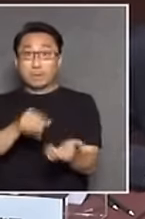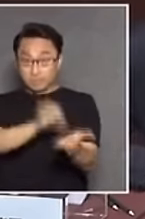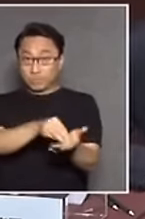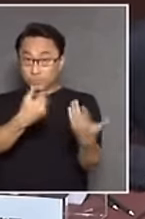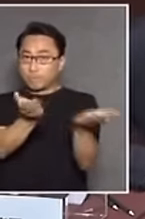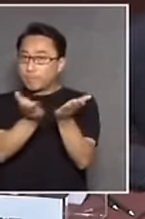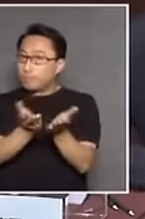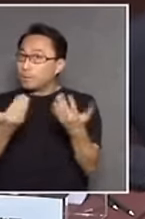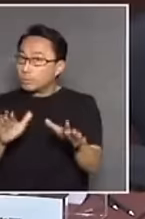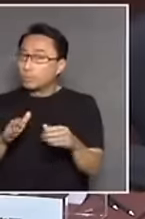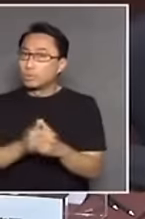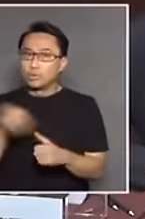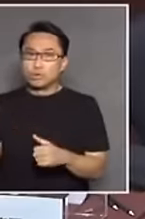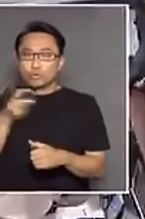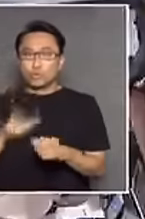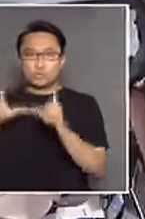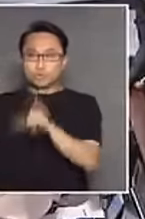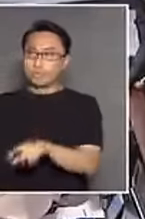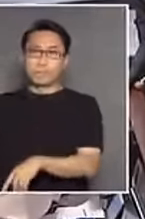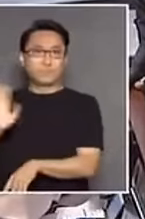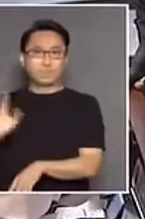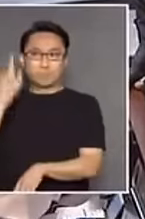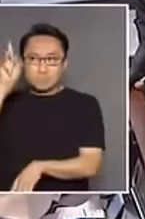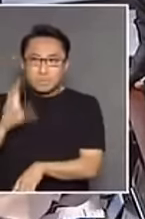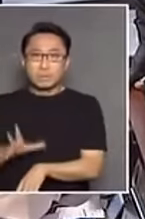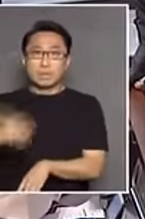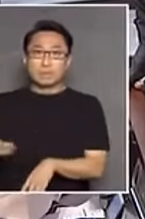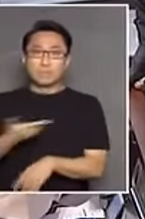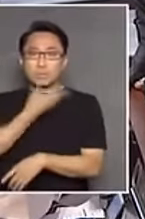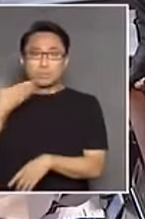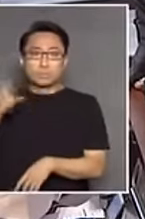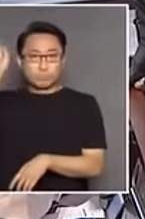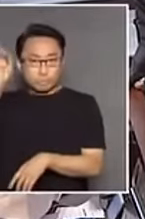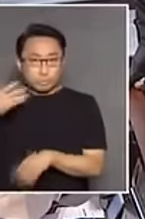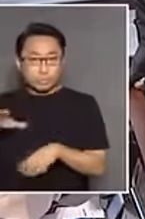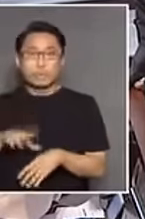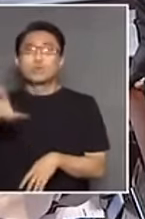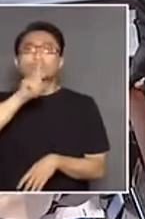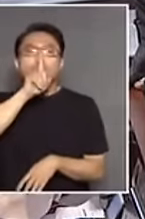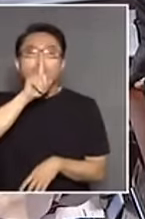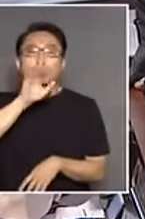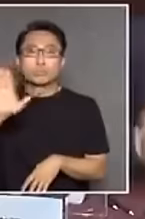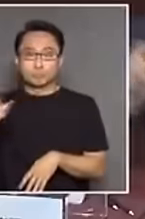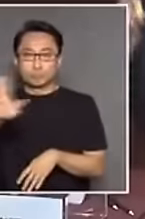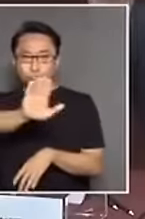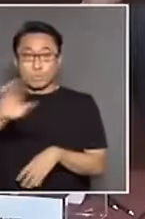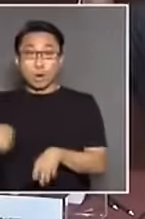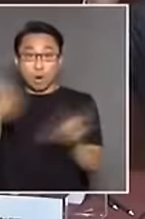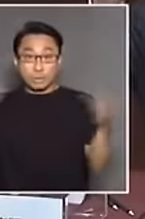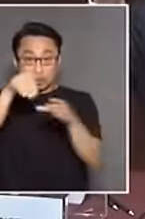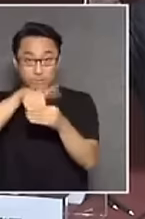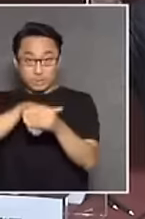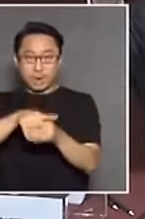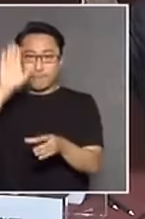確認曬，咁我唔需要再答你一次兩次，今朝答咗你一次，好，唔該你唔好嘈啦，我哋而家開始投票，唔該